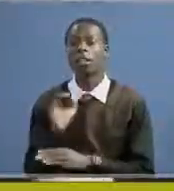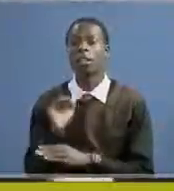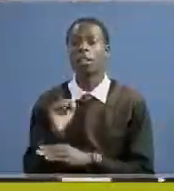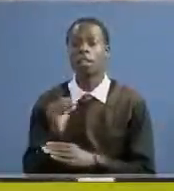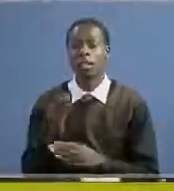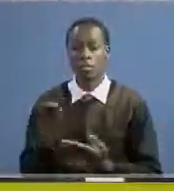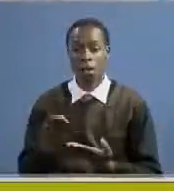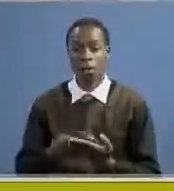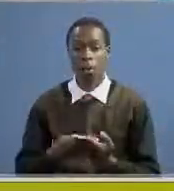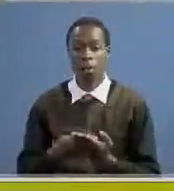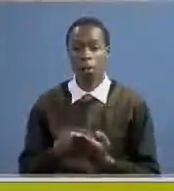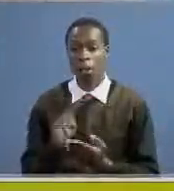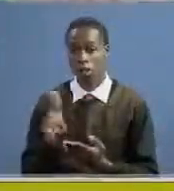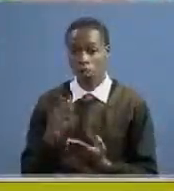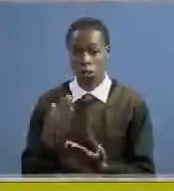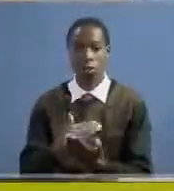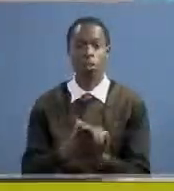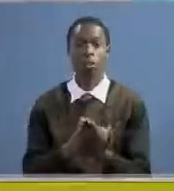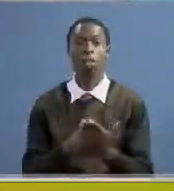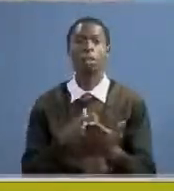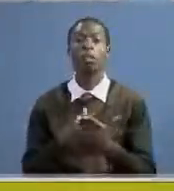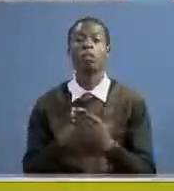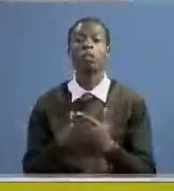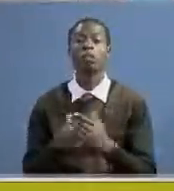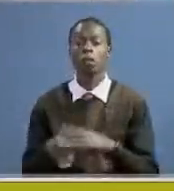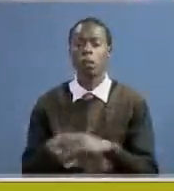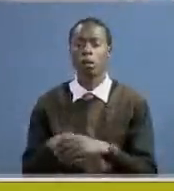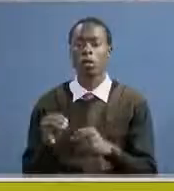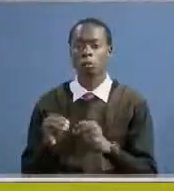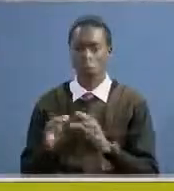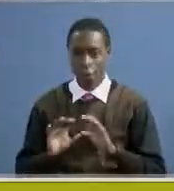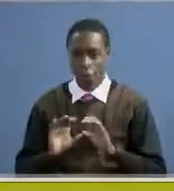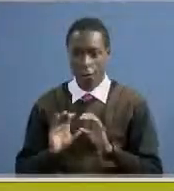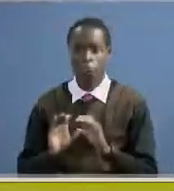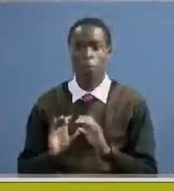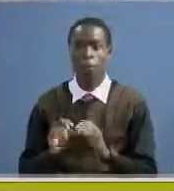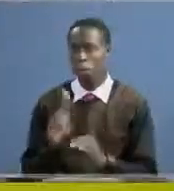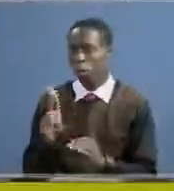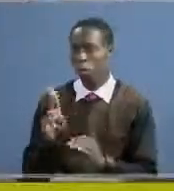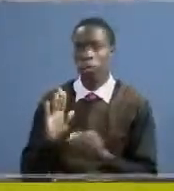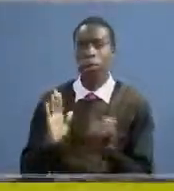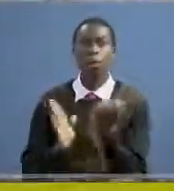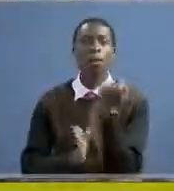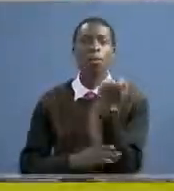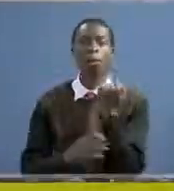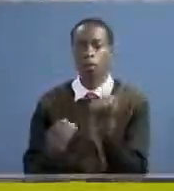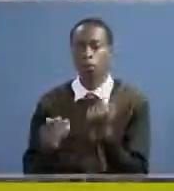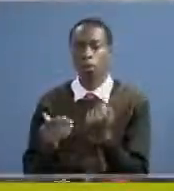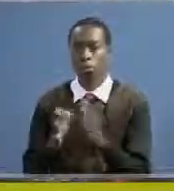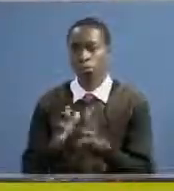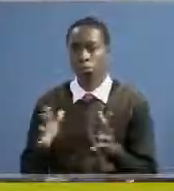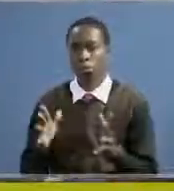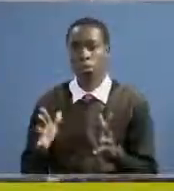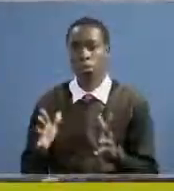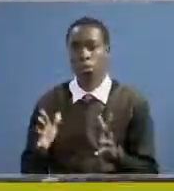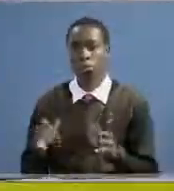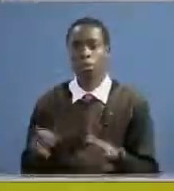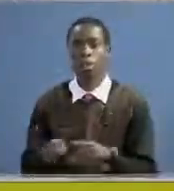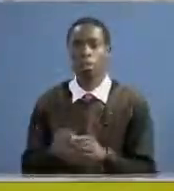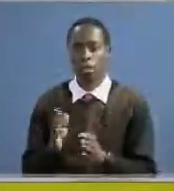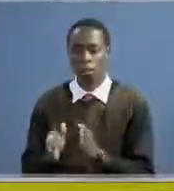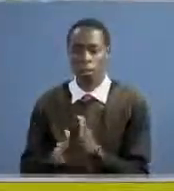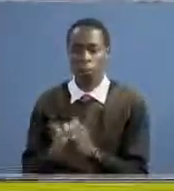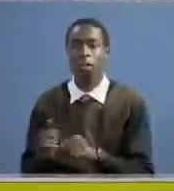kuwa wakitumia bajeti ili kuzuia kununua kwa msukumo au utumizi mbaya wa fedha kupita kiasi. Aidha, kupanga